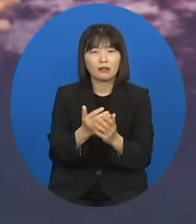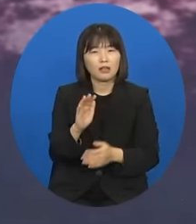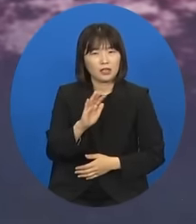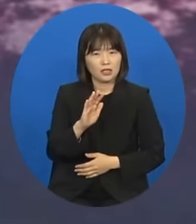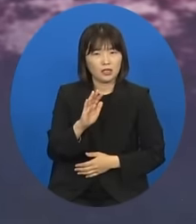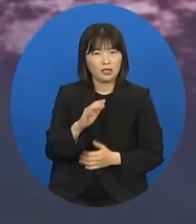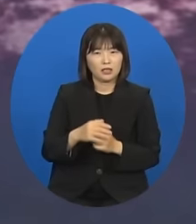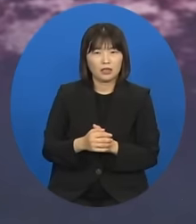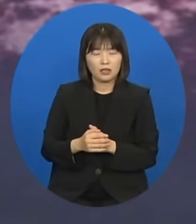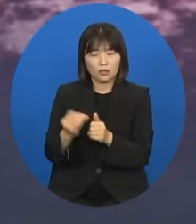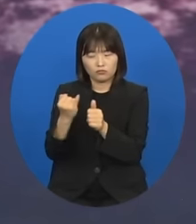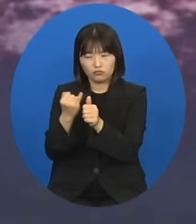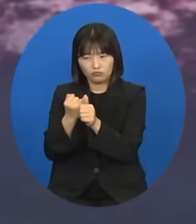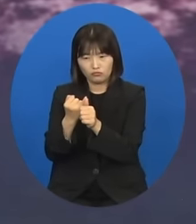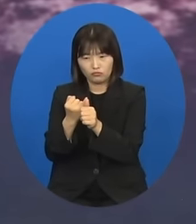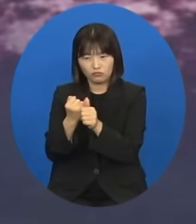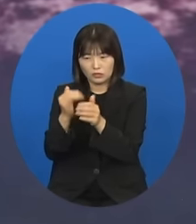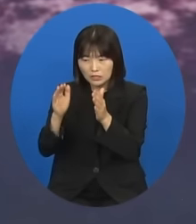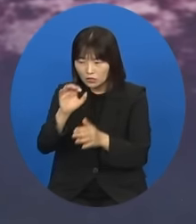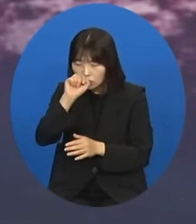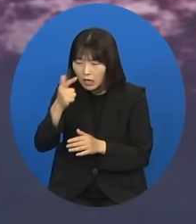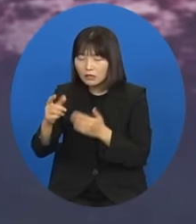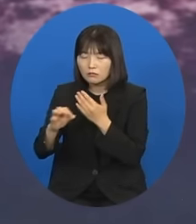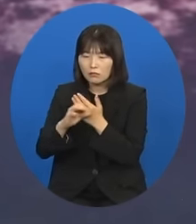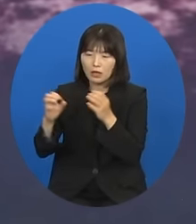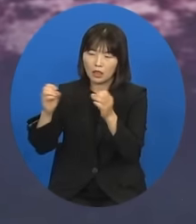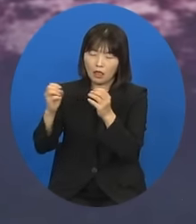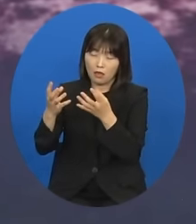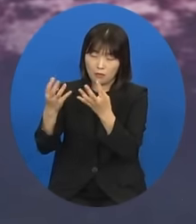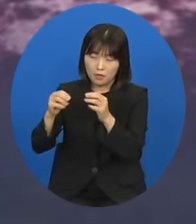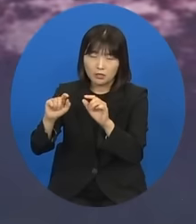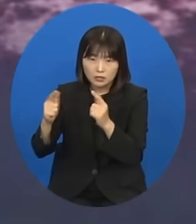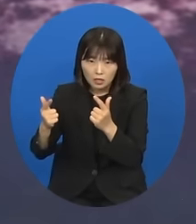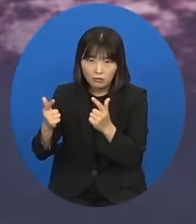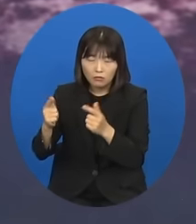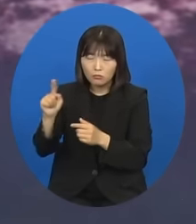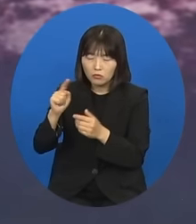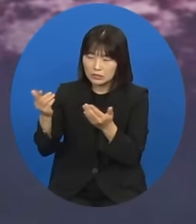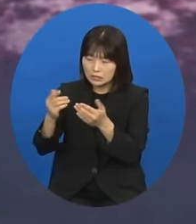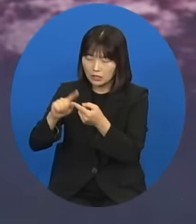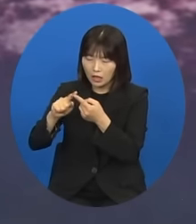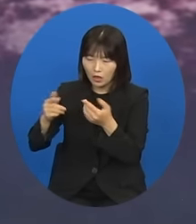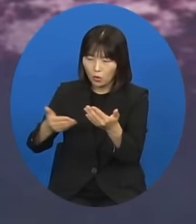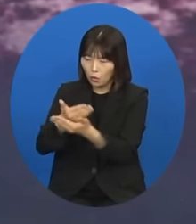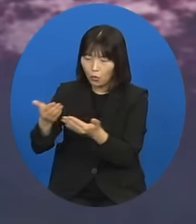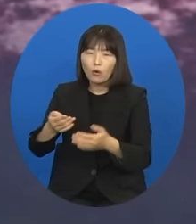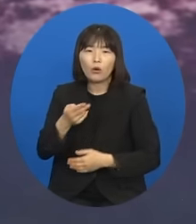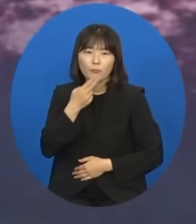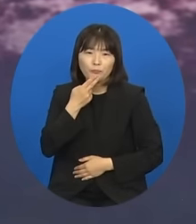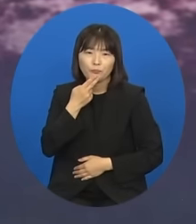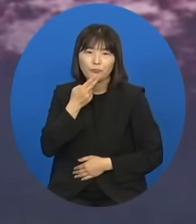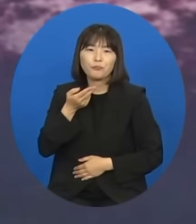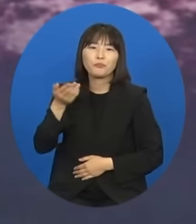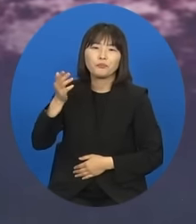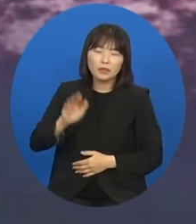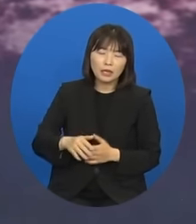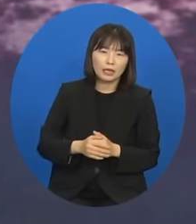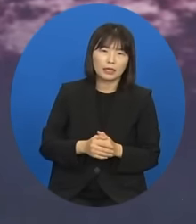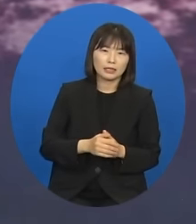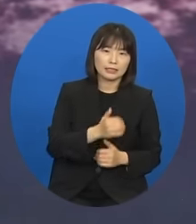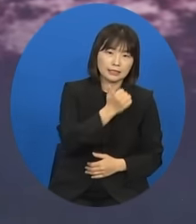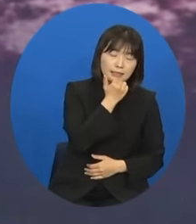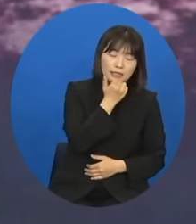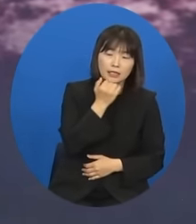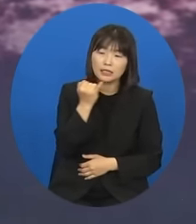더더욱 대화하지 않고 어떤 그 내용을 공유하지 않아요 자 근데 이삭과 리브가의 사이가